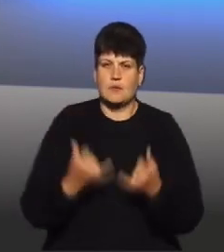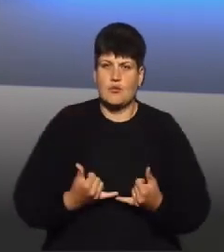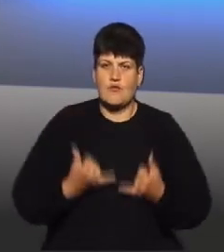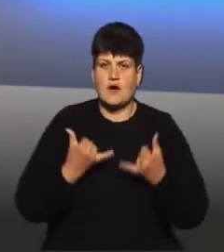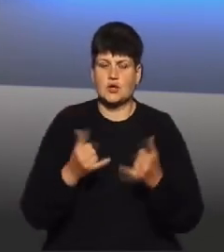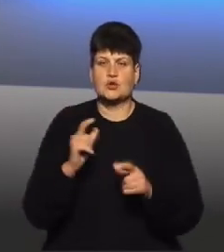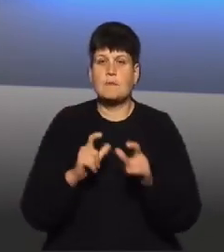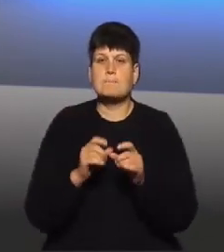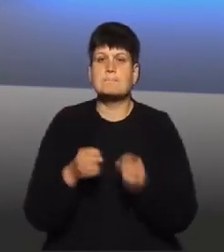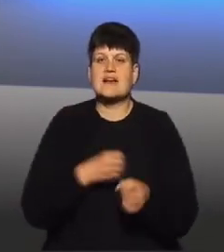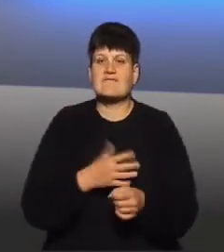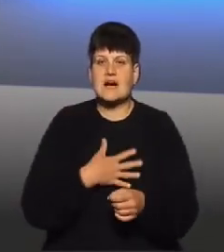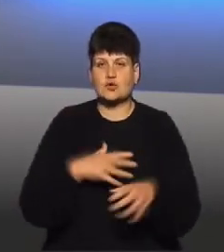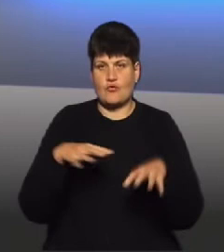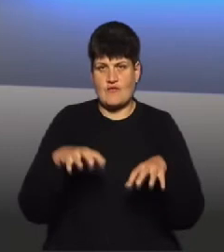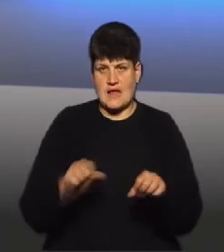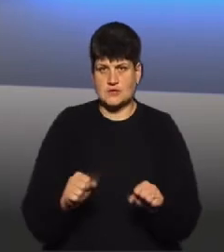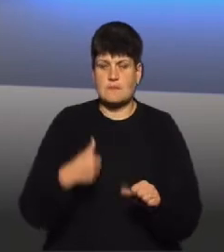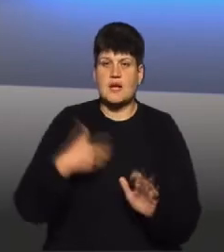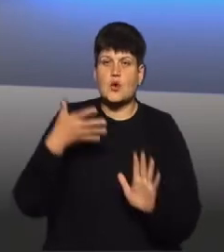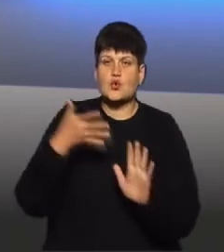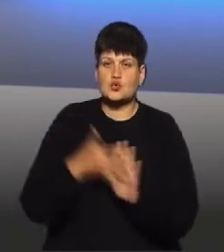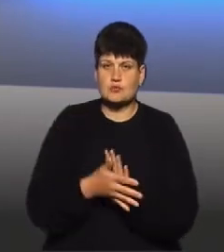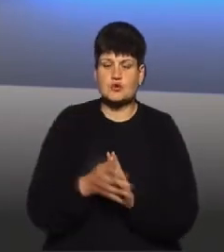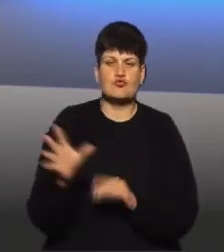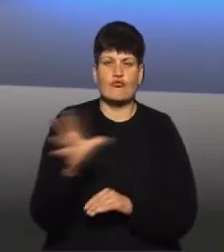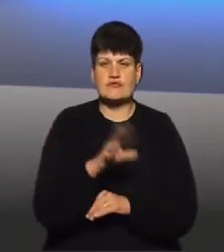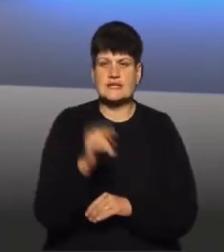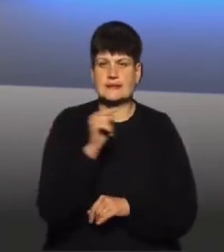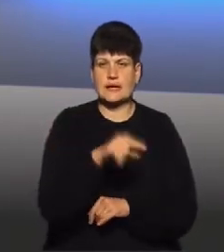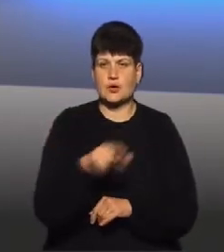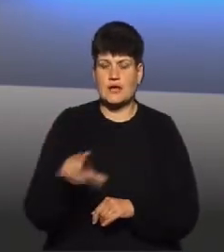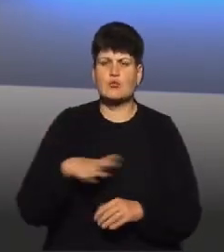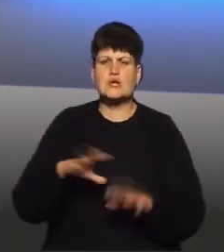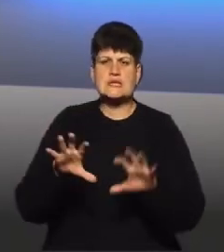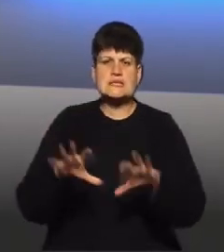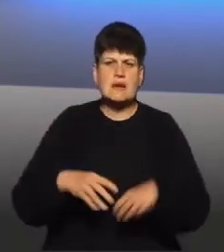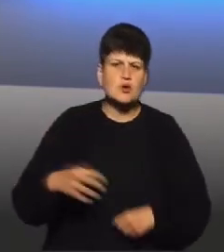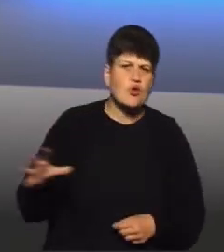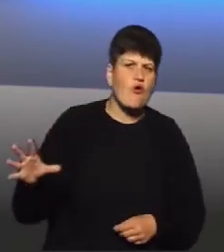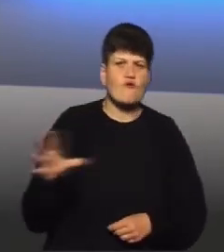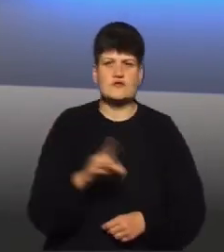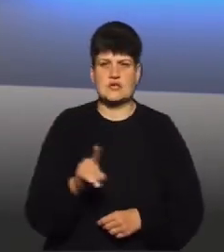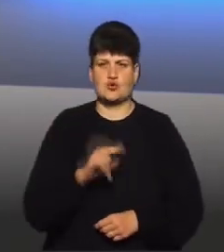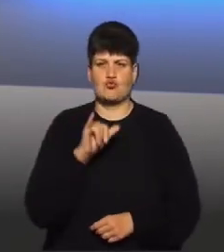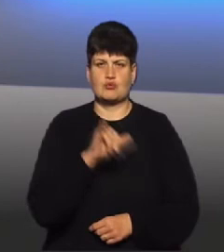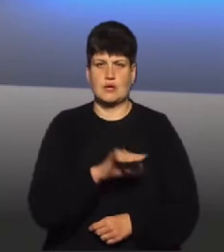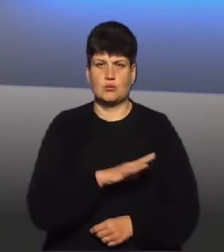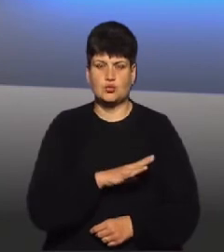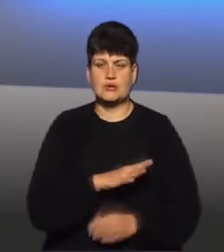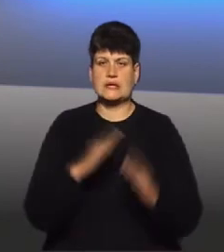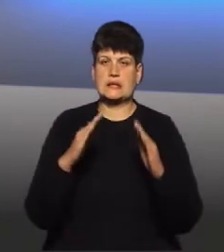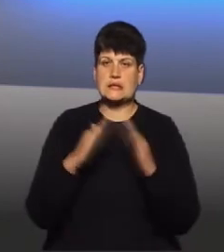Ми розуміємо, що в тих всіх людей було забрано все, що в них було. Це дім, це худоба, це